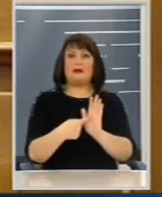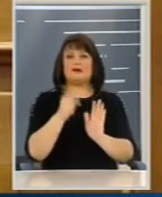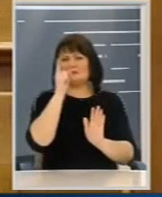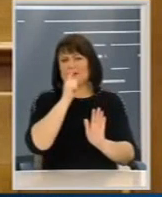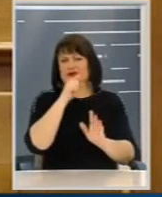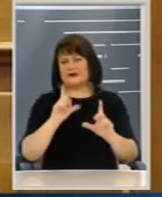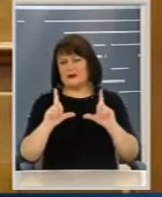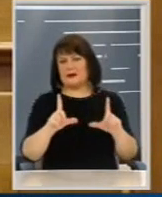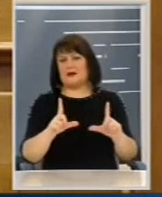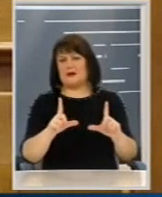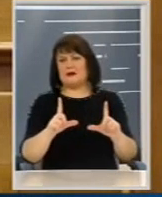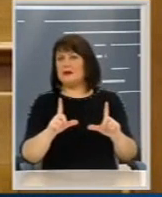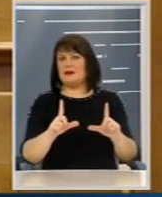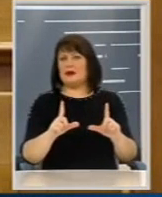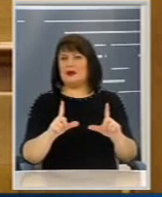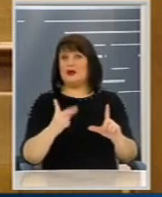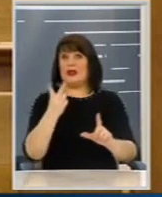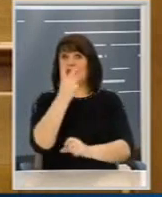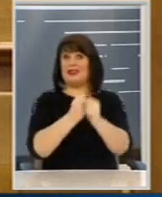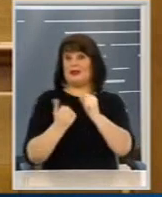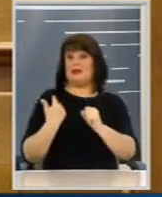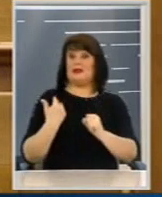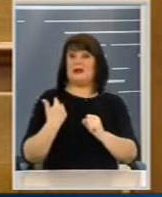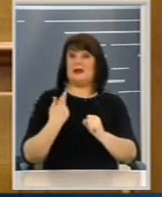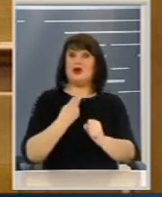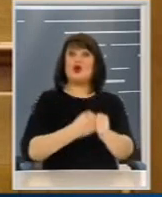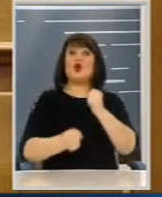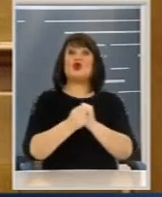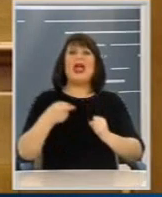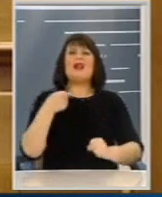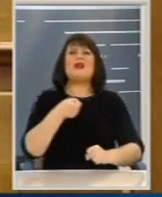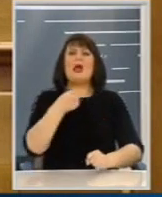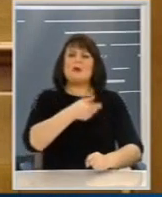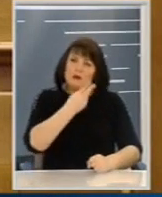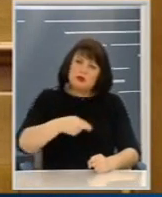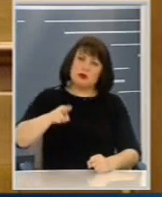εντύπωση ότι τα τελευταία δύο χρόνια υπάρχει έξαρση της εγκληματικότητας.